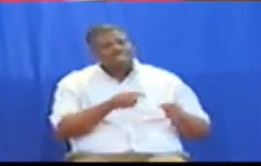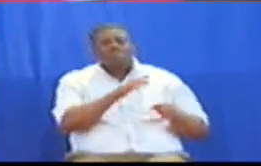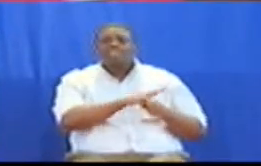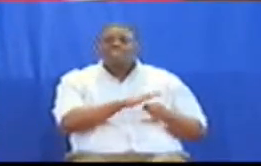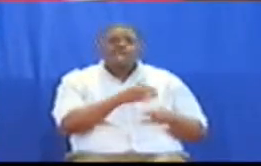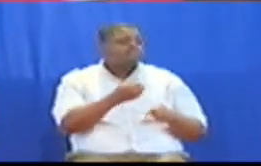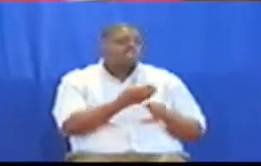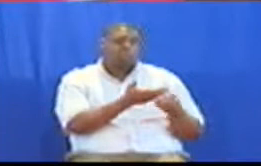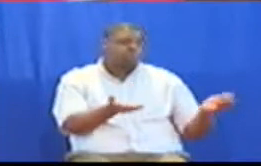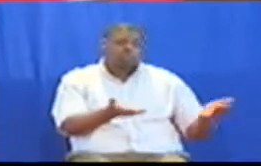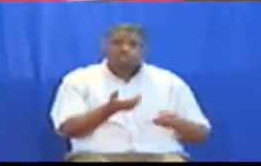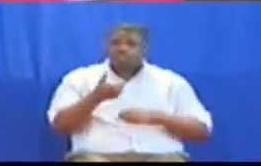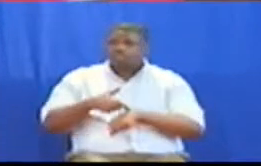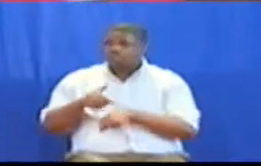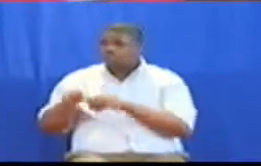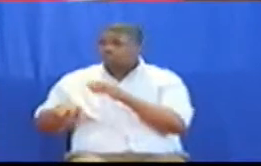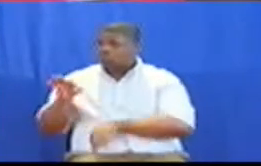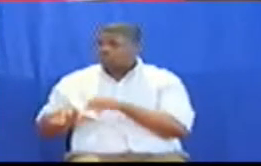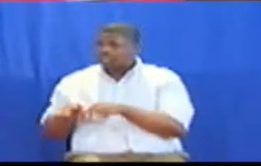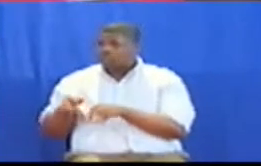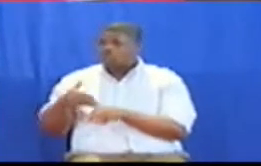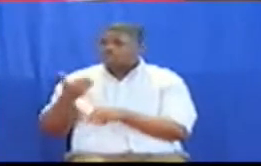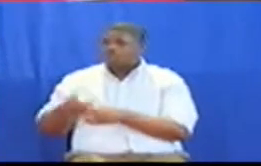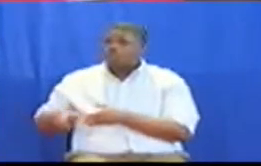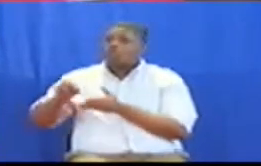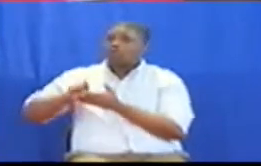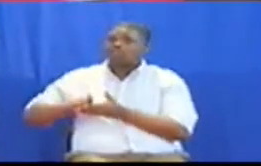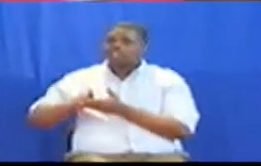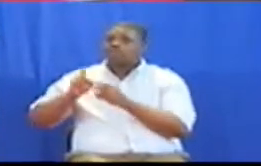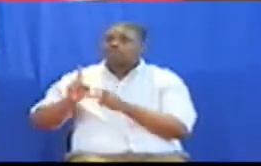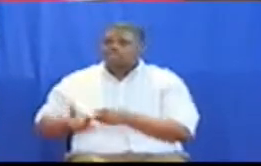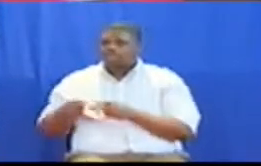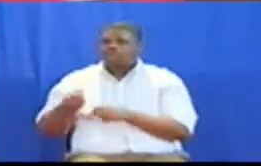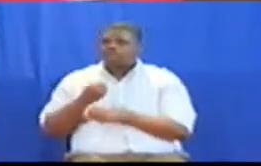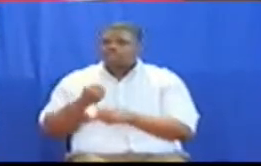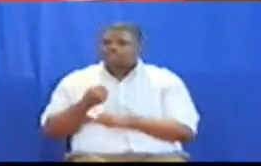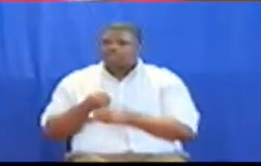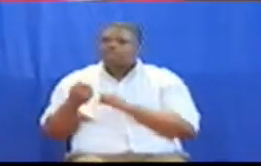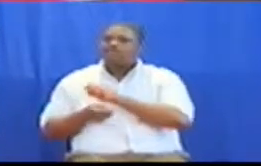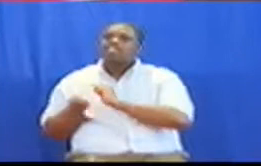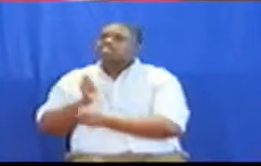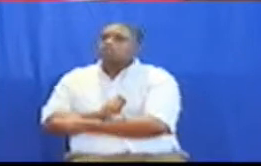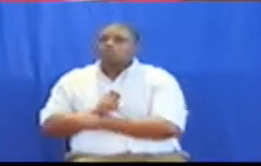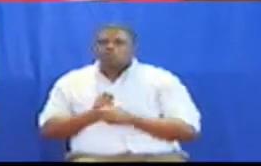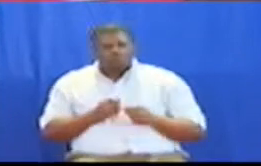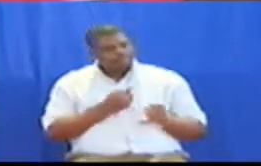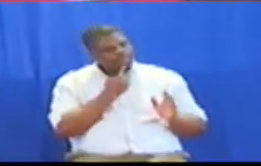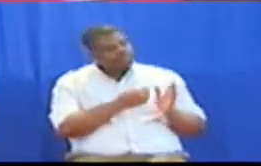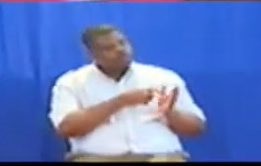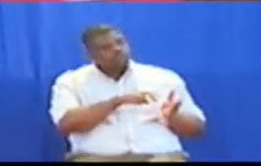wakati wa uchaguzi, wanadai waongezewe tena ili wafanye mabadiliko. Kama mlishindwa